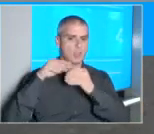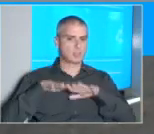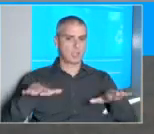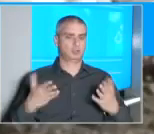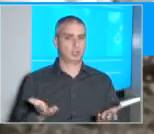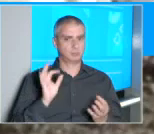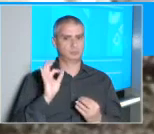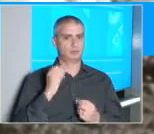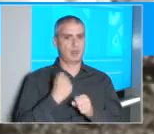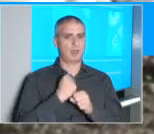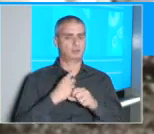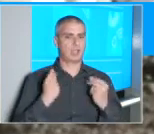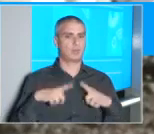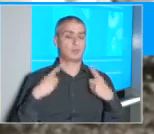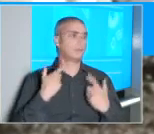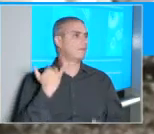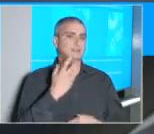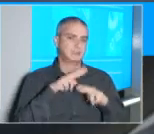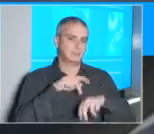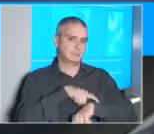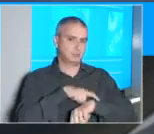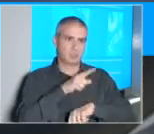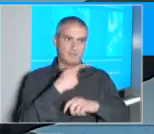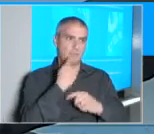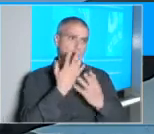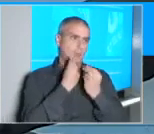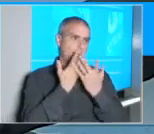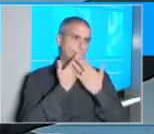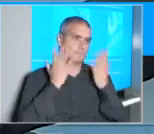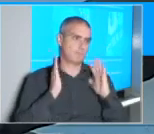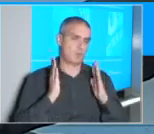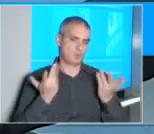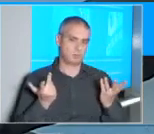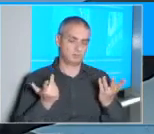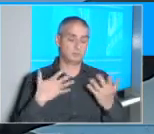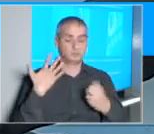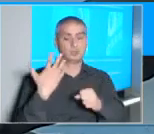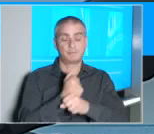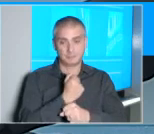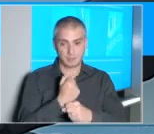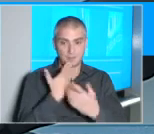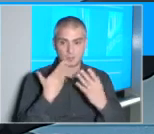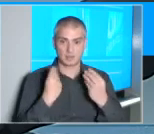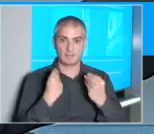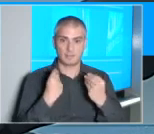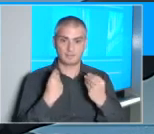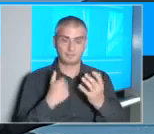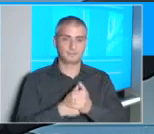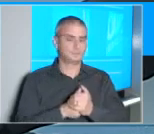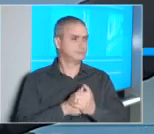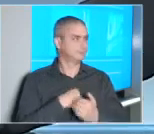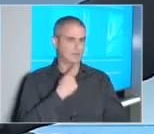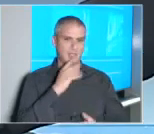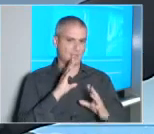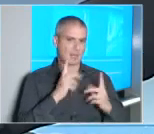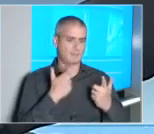תשתיות כדי לייצר איכות חיים טובה. לצערי זה כל הזמן שנשאר לנו, אבל הדברים שלך ברורים, ושיהיה בהצלחה. תודה. תודה, איתן. אני אגיד